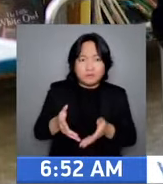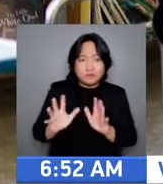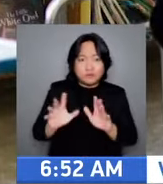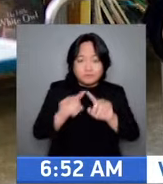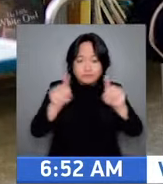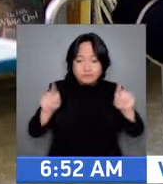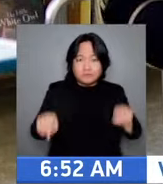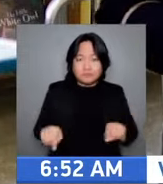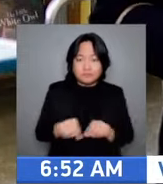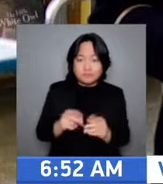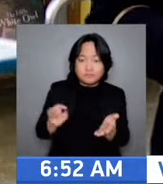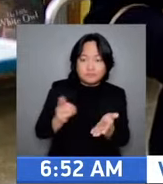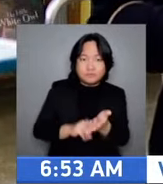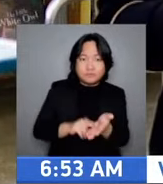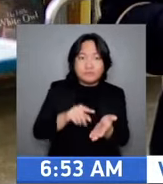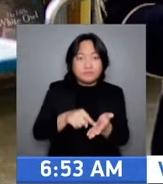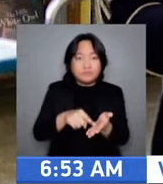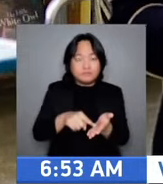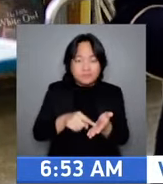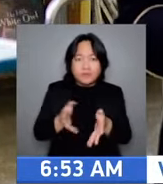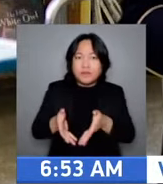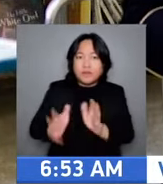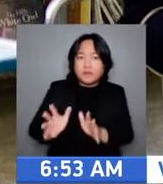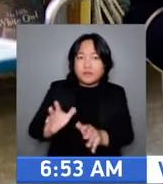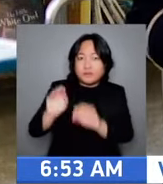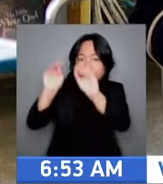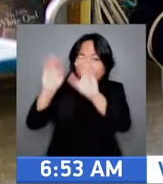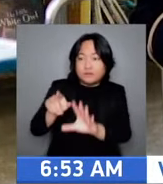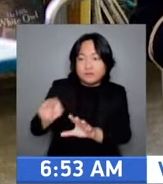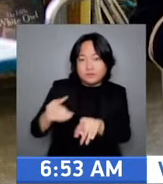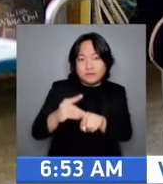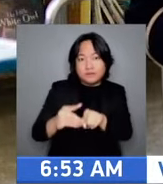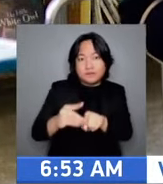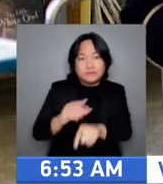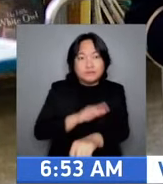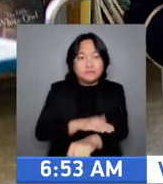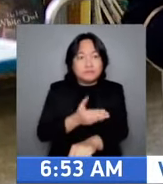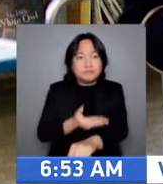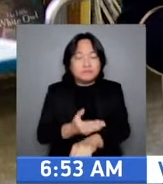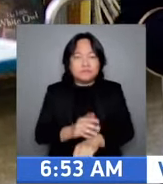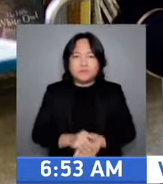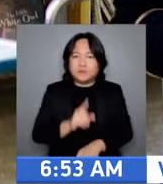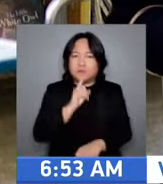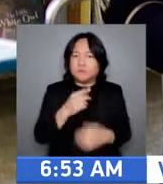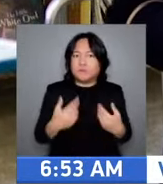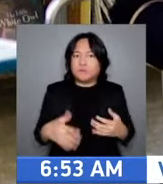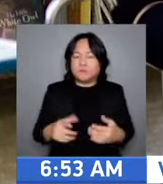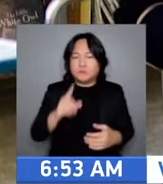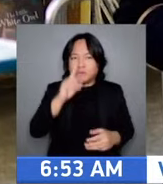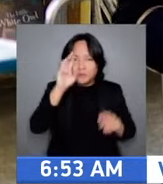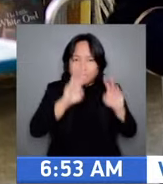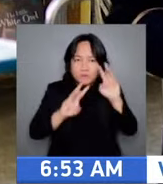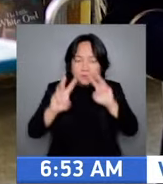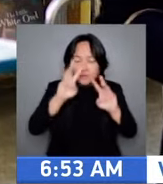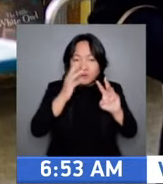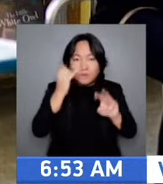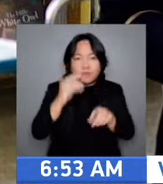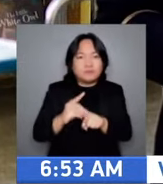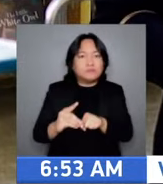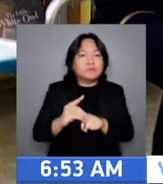Well, medyo nakakabahala talaga ang waiver na ganito tungkol sa pagdidisiplina sa mga bata habang sila ay nasa